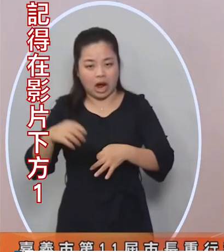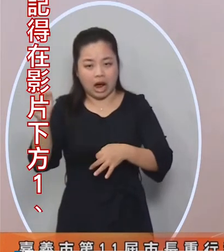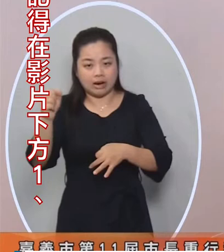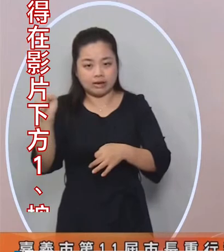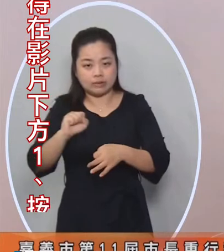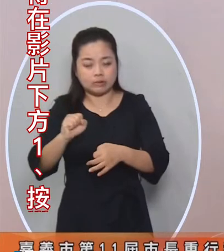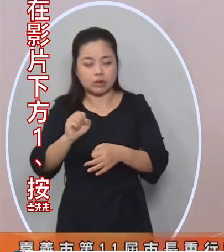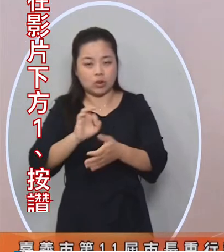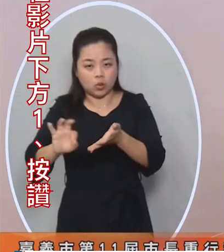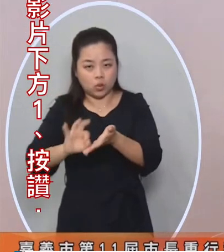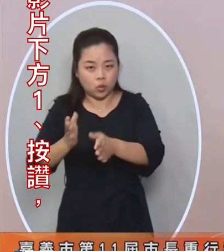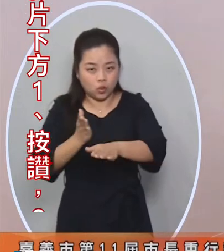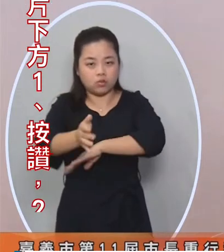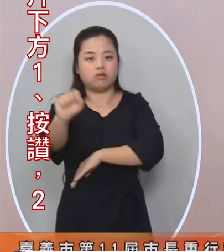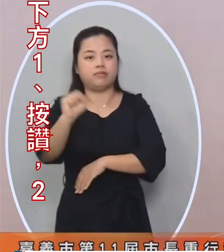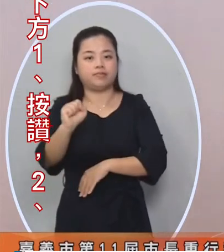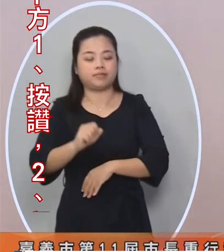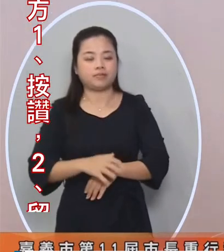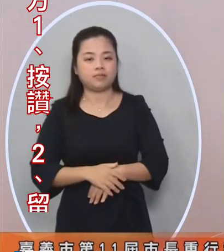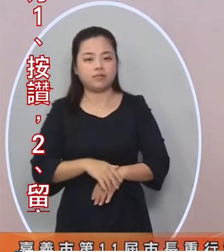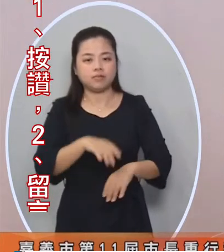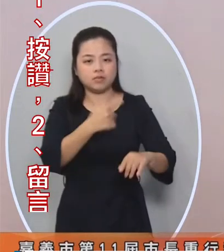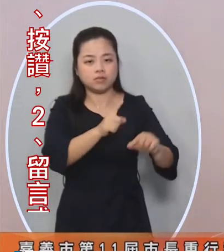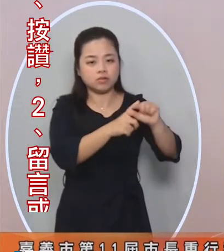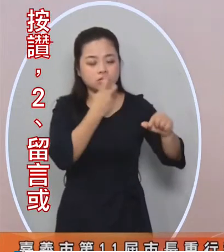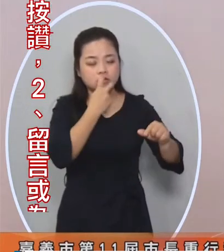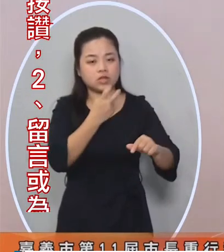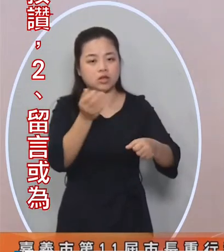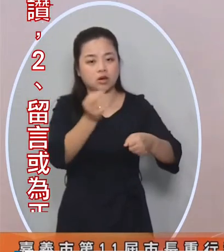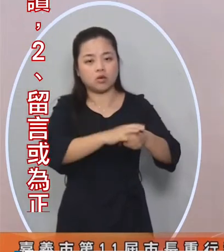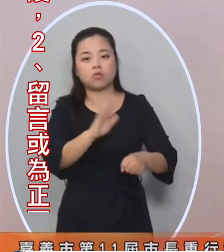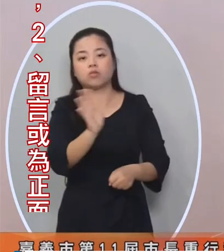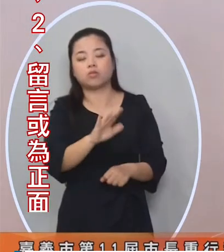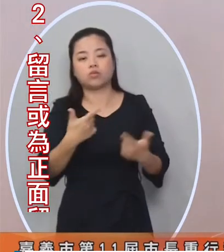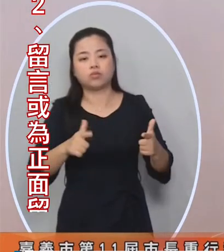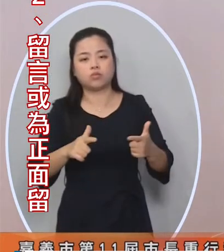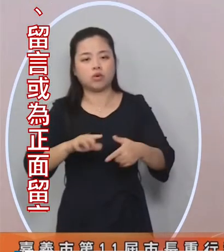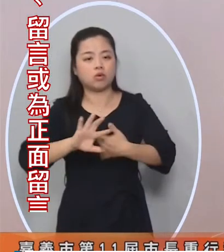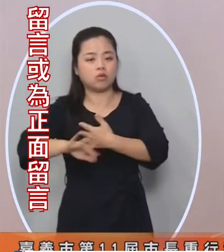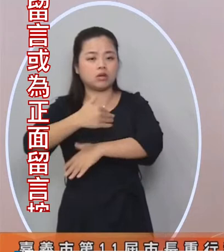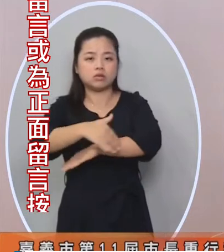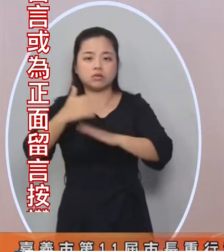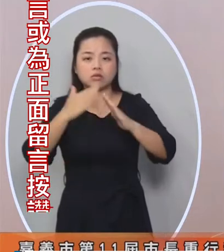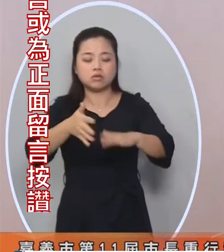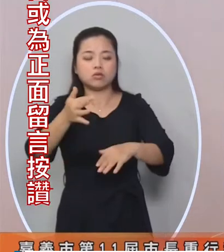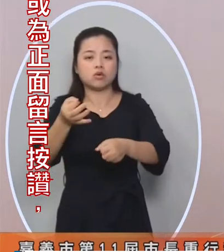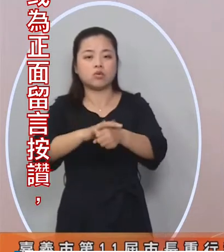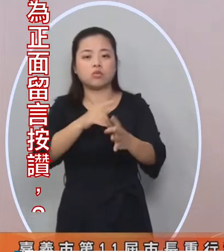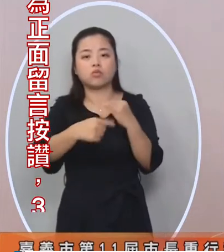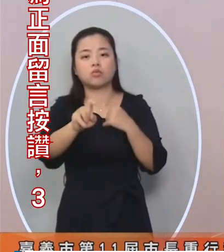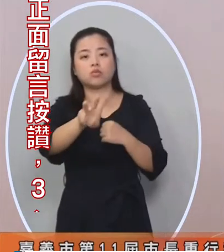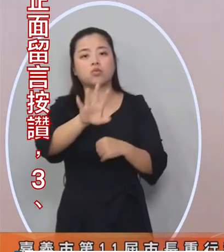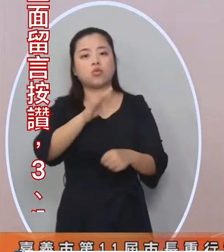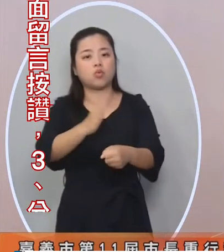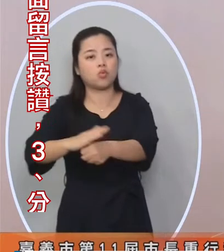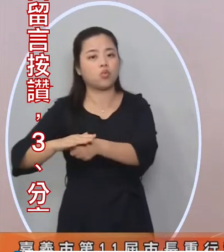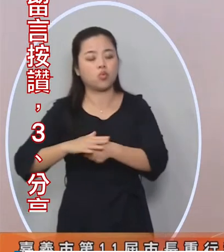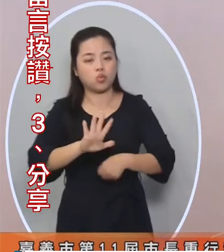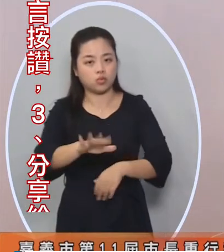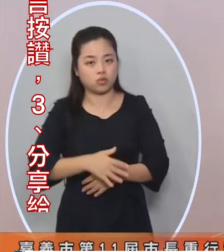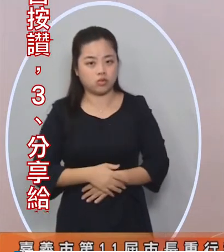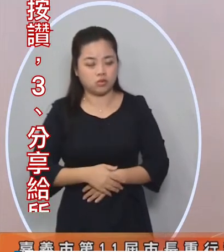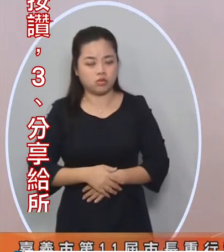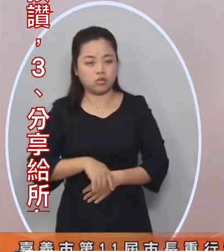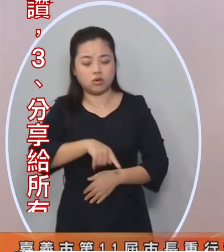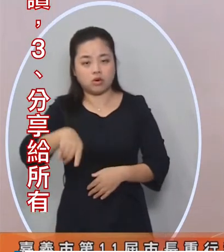哦啊、所以这个问题是这样，不是说中央没要让你补助假喙齿，不然13个县市要怎么走、用这个比例来看，我